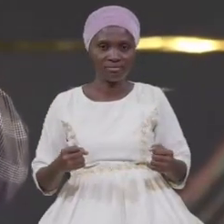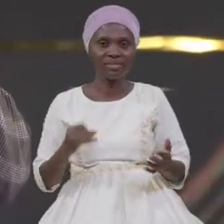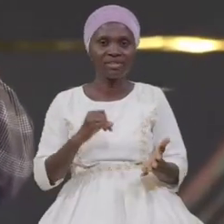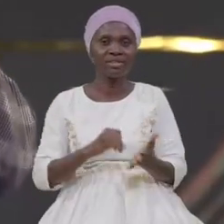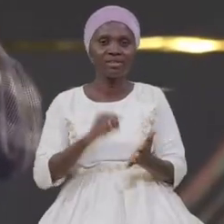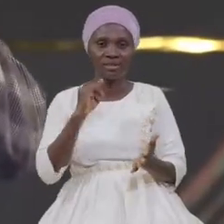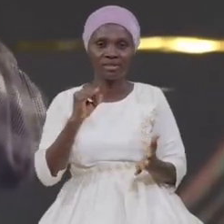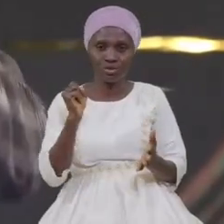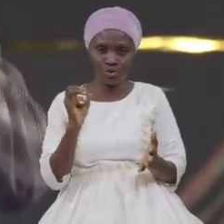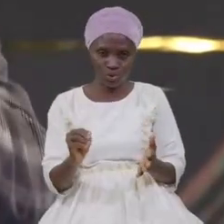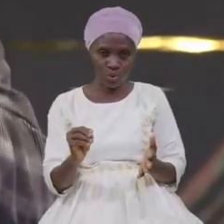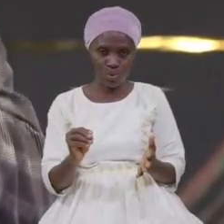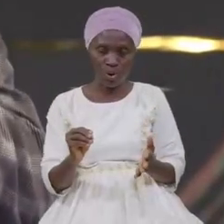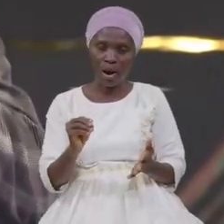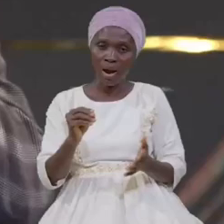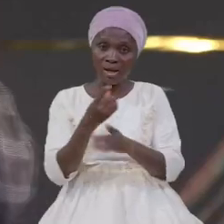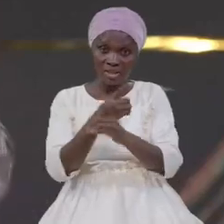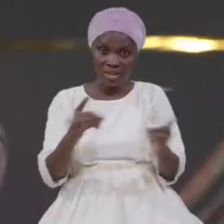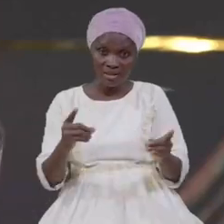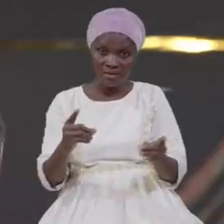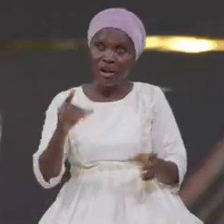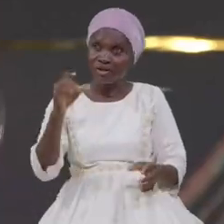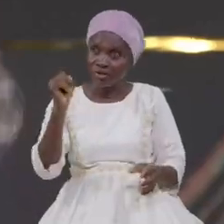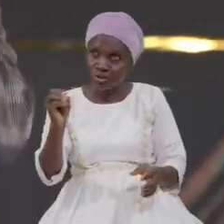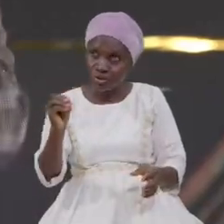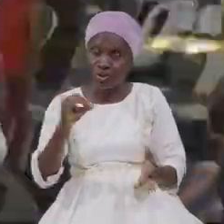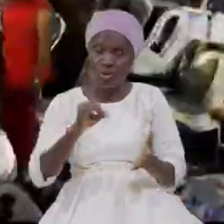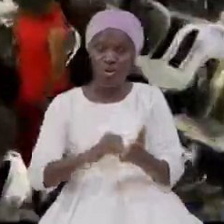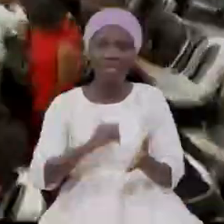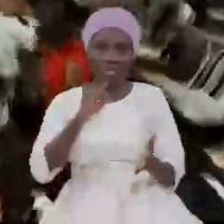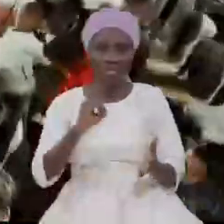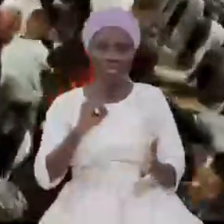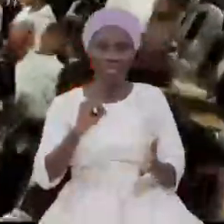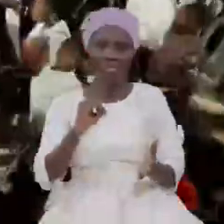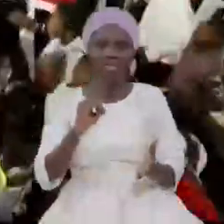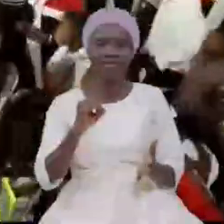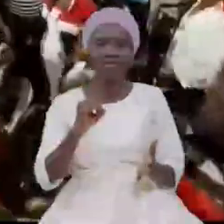ainsi en est-il. La délivrance, ainsi en est-il.